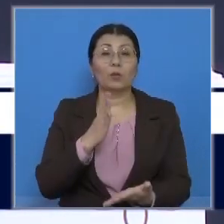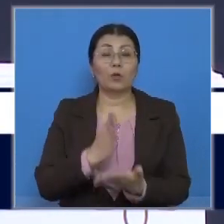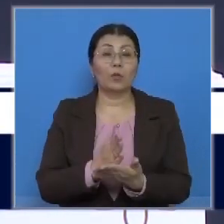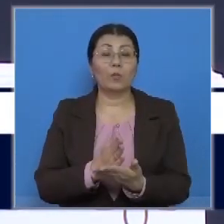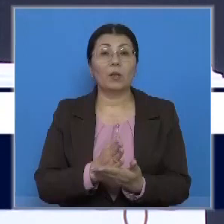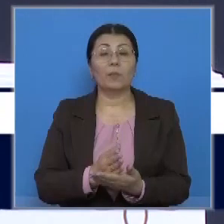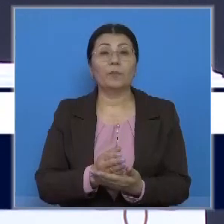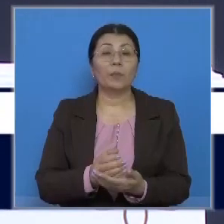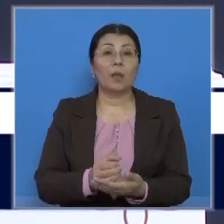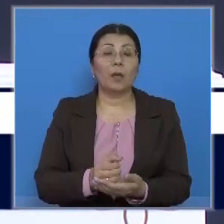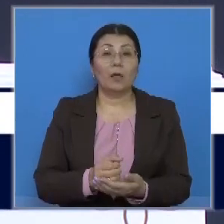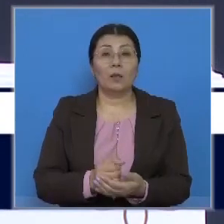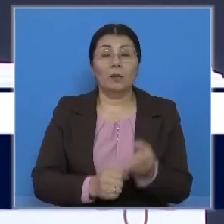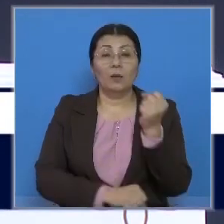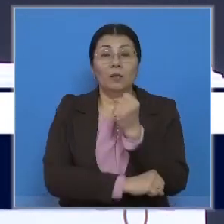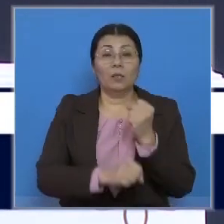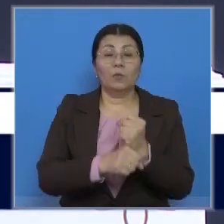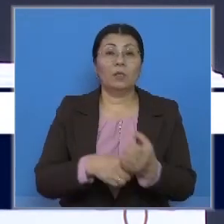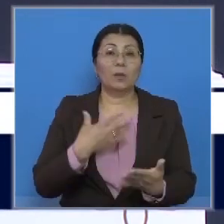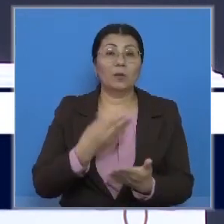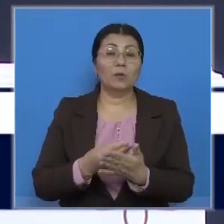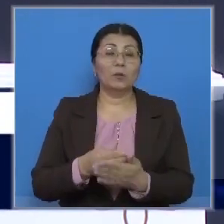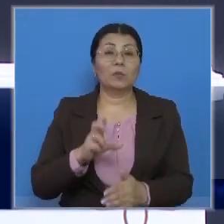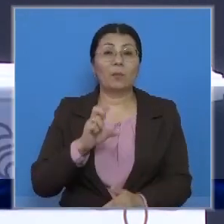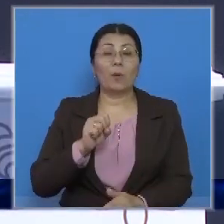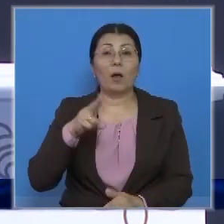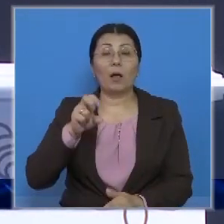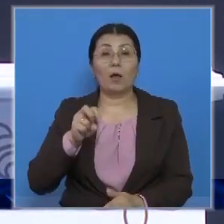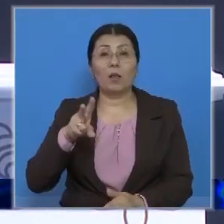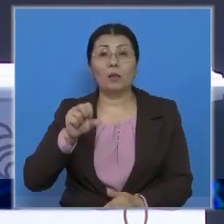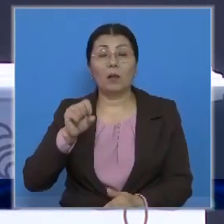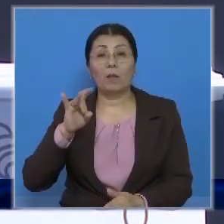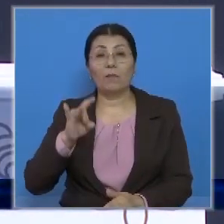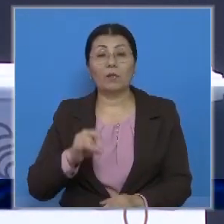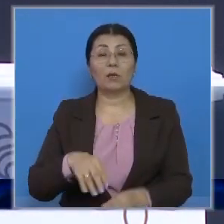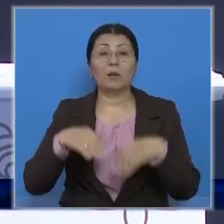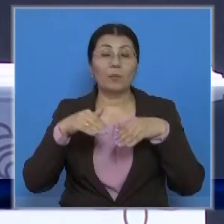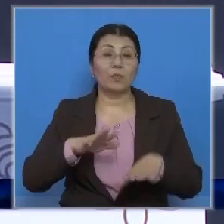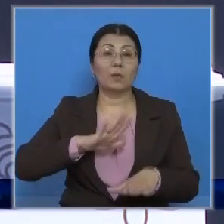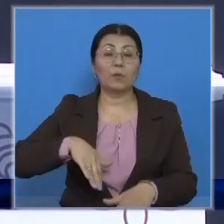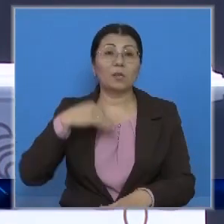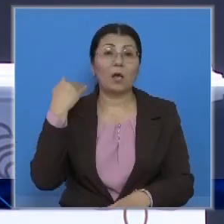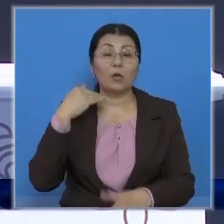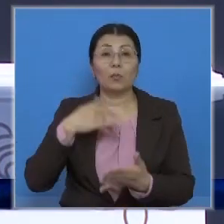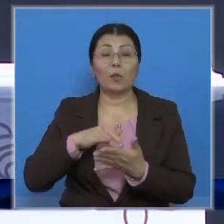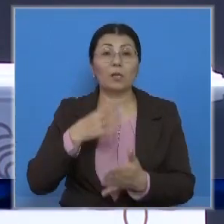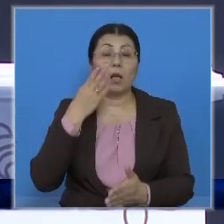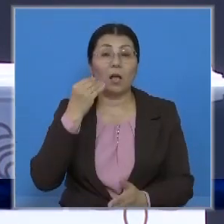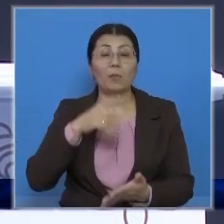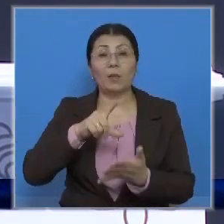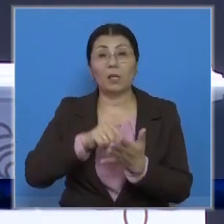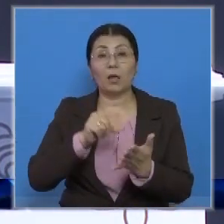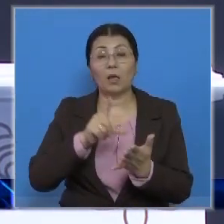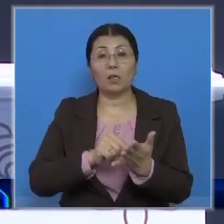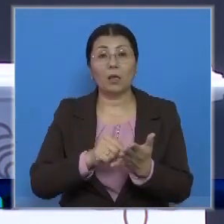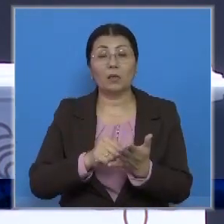атқарып жүрген қызметкерлеріміз, өздеріңіз бакалавр бітіргеннен кейін, біздің қазіргі таңда Ақтөбе қаласы, Алматы, Қарағанды,